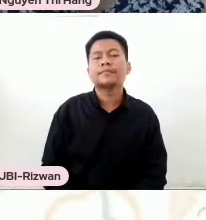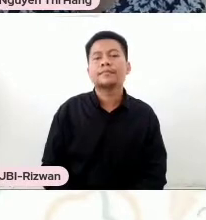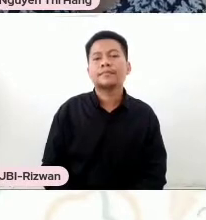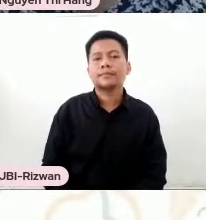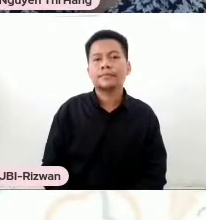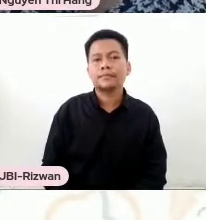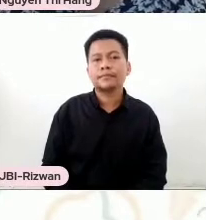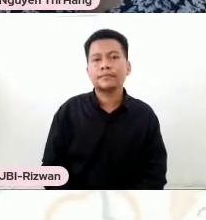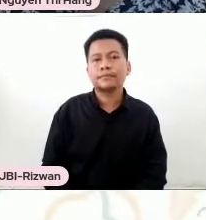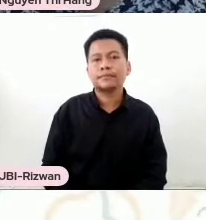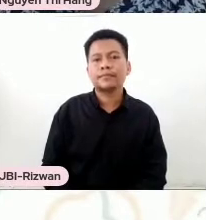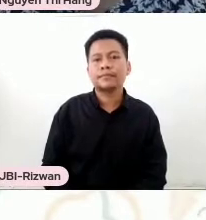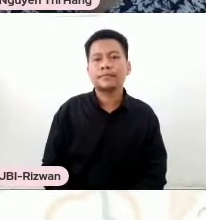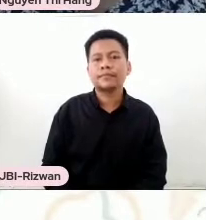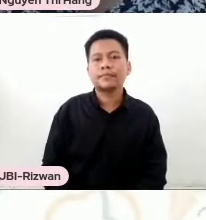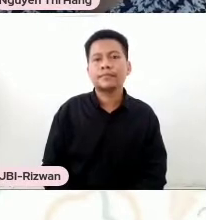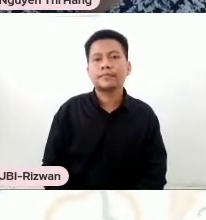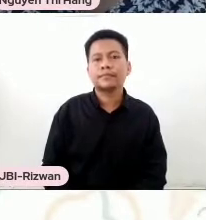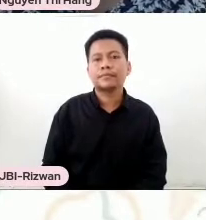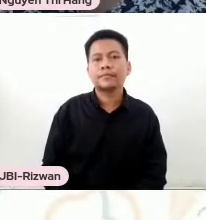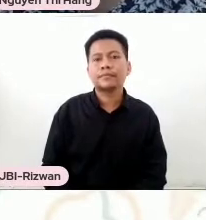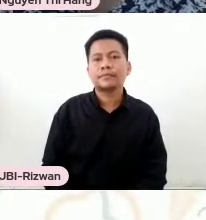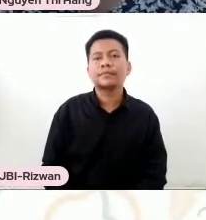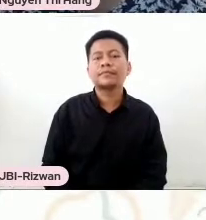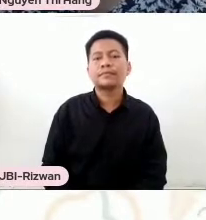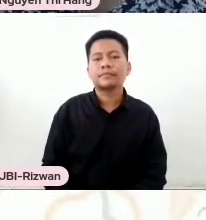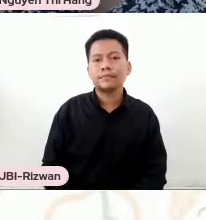to meet the needs of children with disabilities.